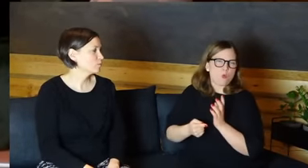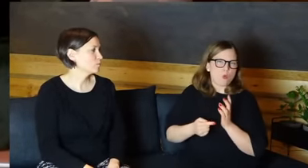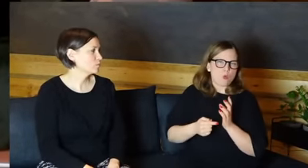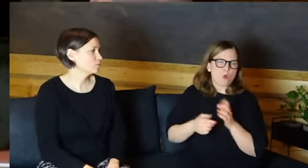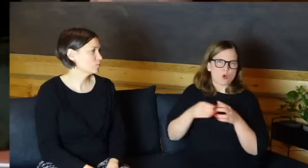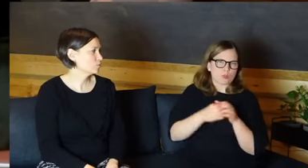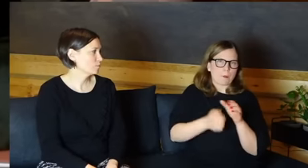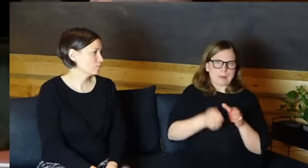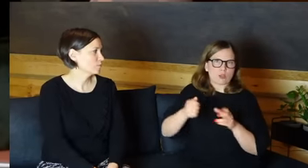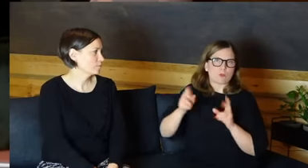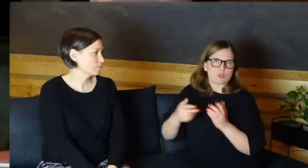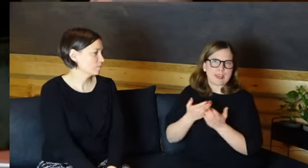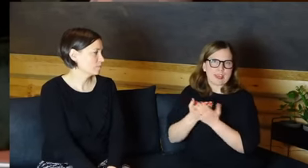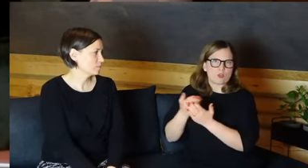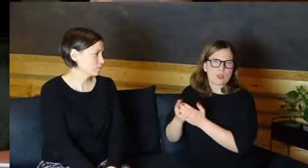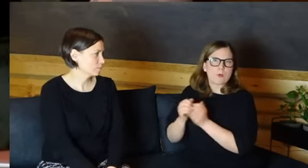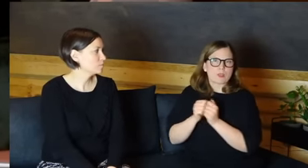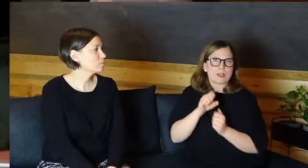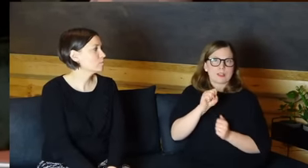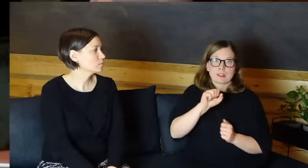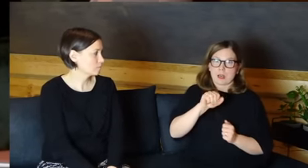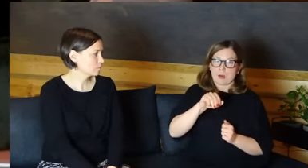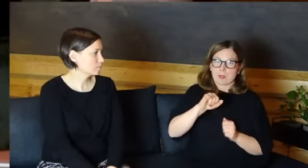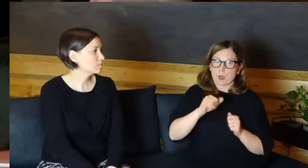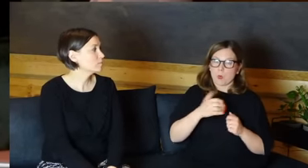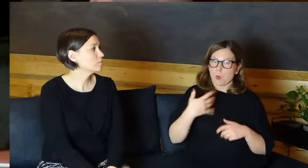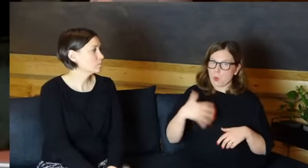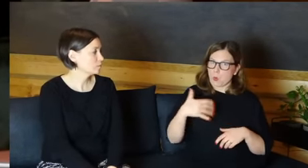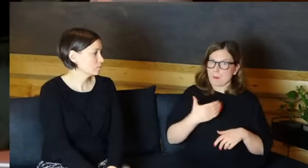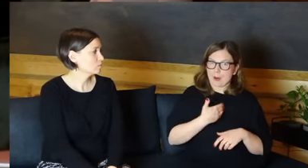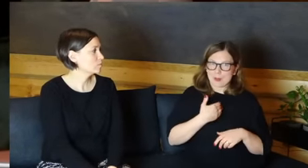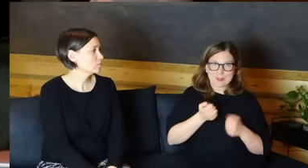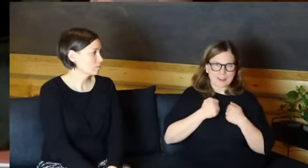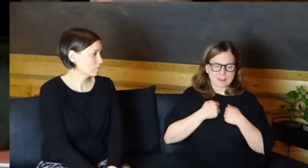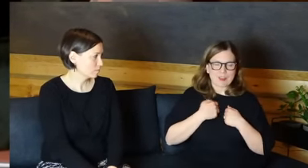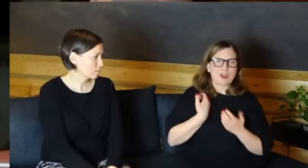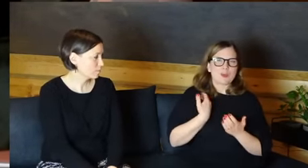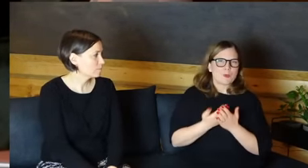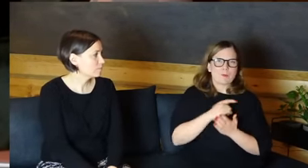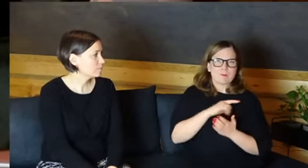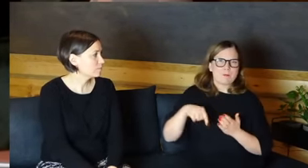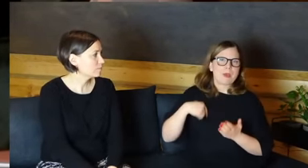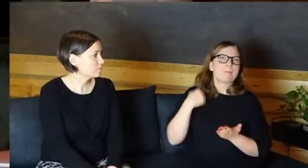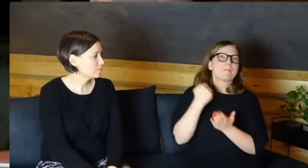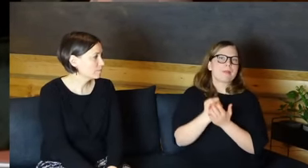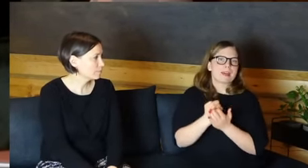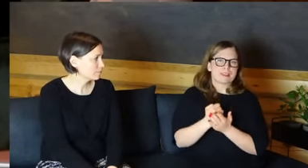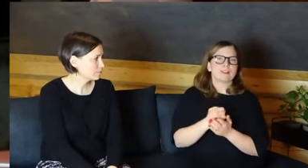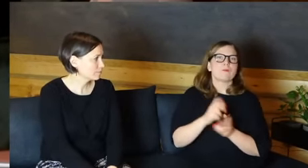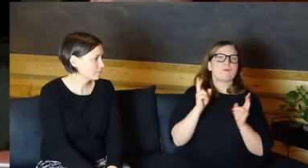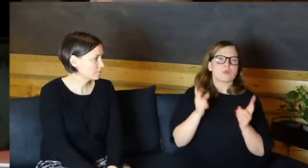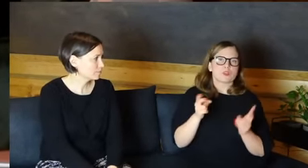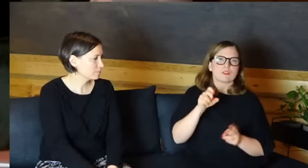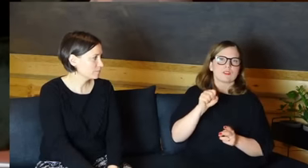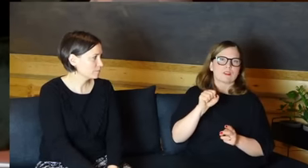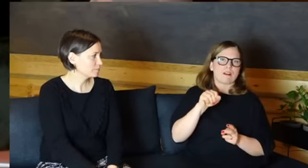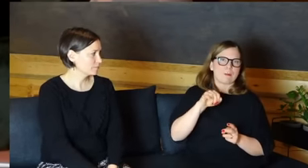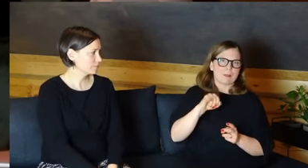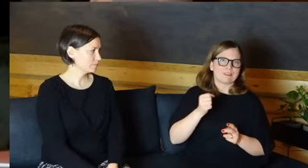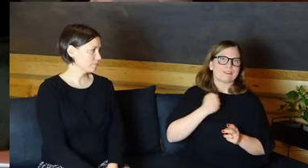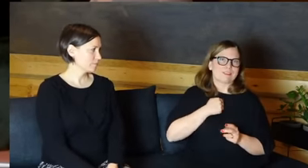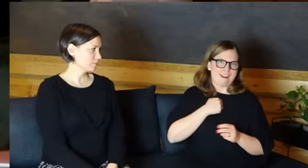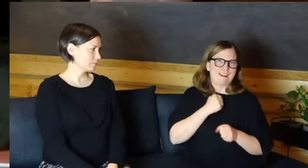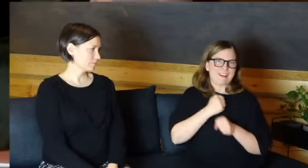ehdotuksia, mutta Sami sai kumminkin aika monen määrän, niin päätettiin, että Sami nyt saa tämmöisen kivipalkinnon. Ja täällä